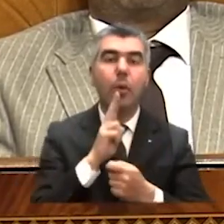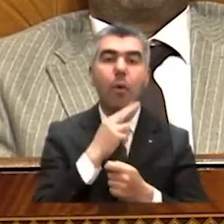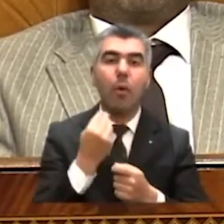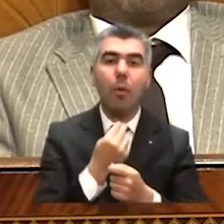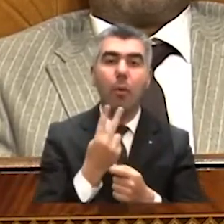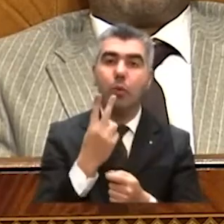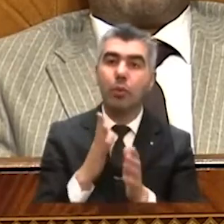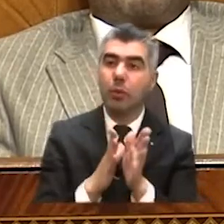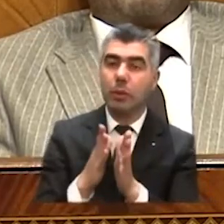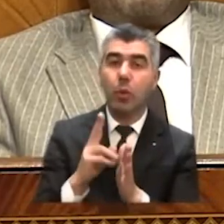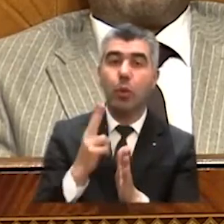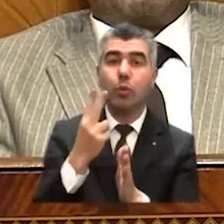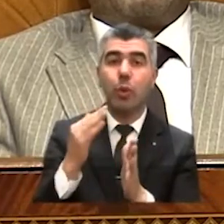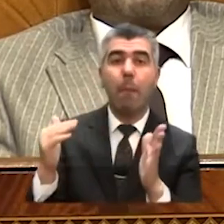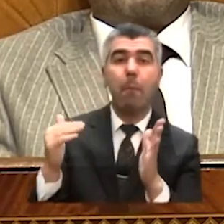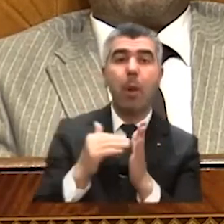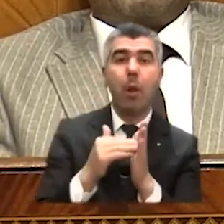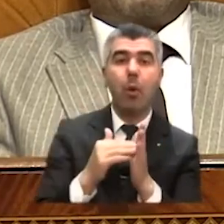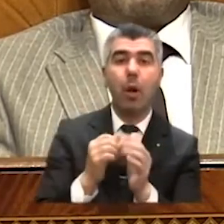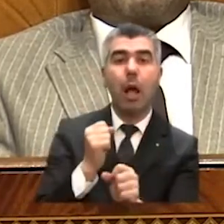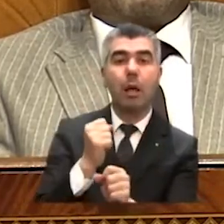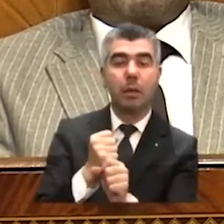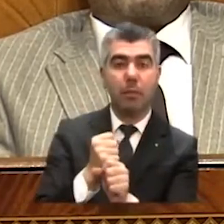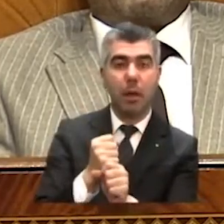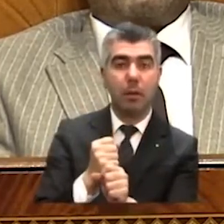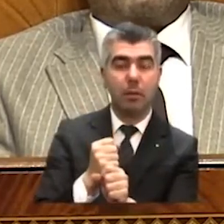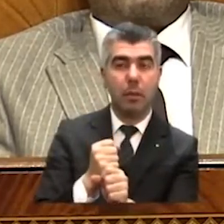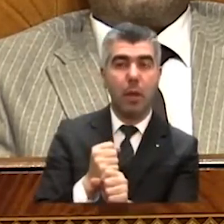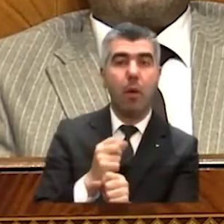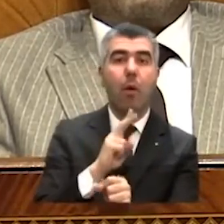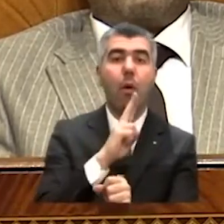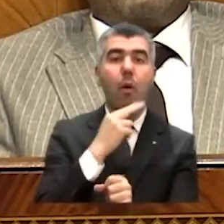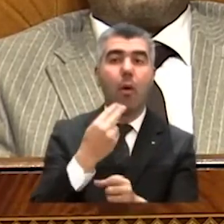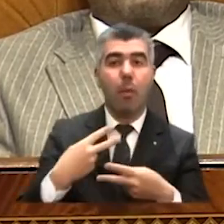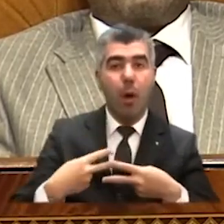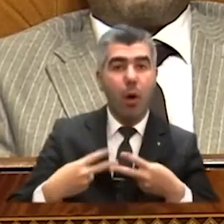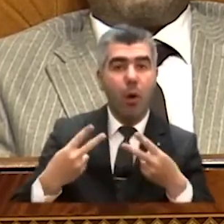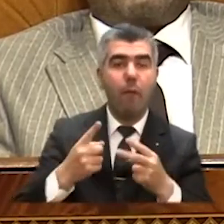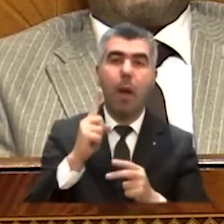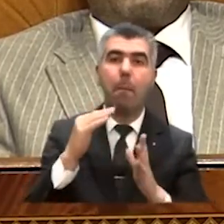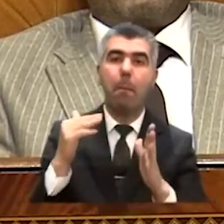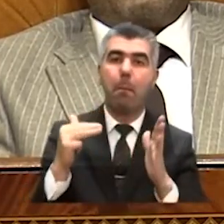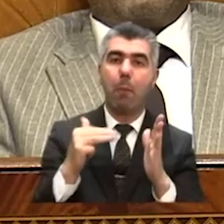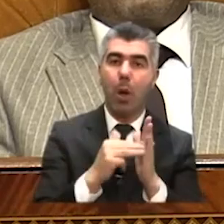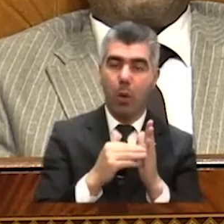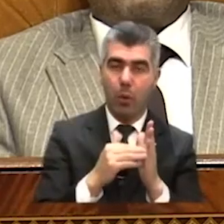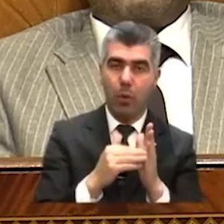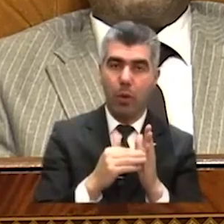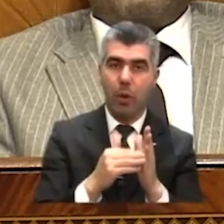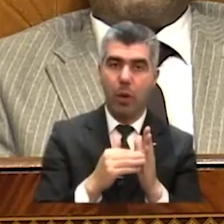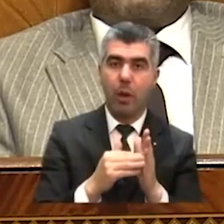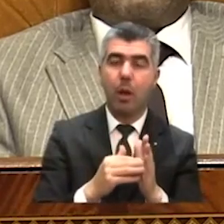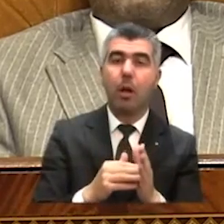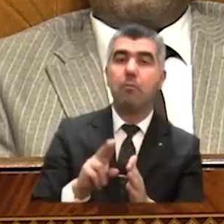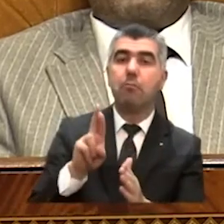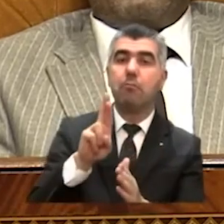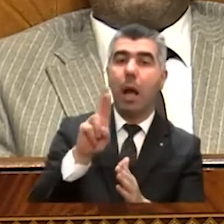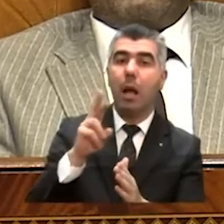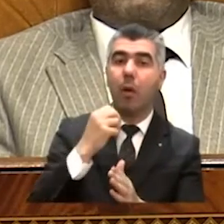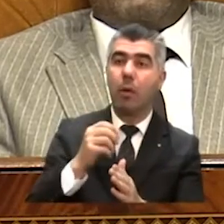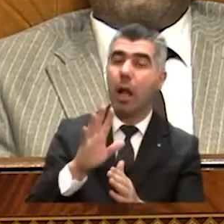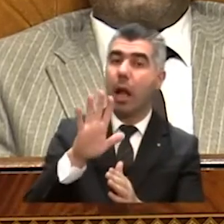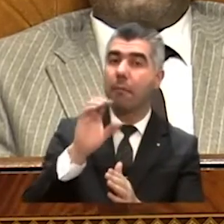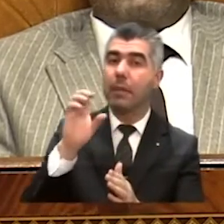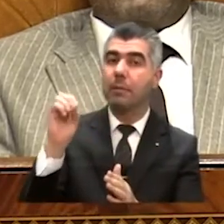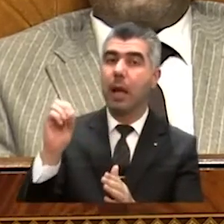غيدير 2 مليون ديال مناصب الشغل. جيتوا للتصريح الحكومي قلتوا غادي ديروا 1 مليون، صاحب الجلاله صحح لكم الرقم وقال لكم ودي